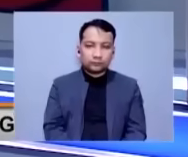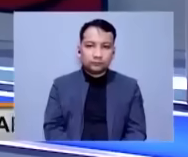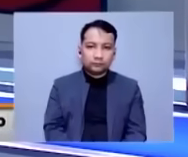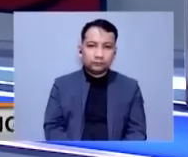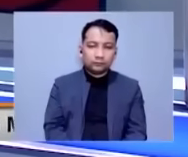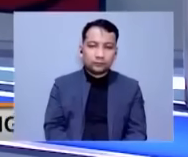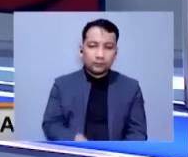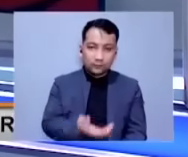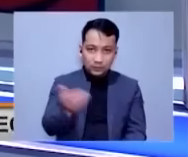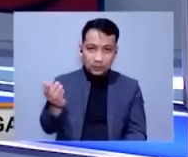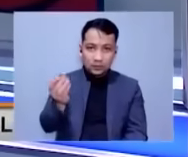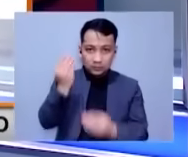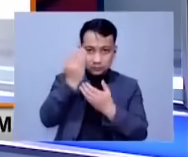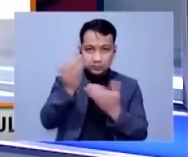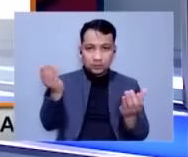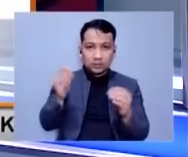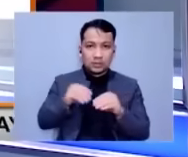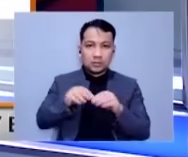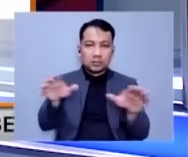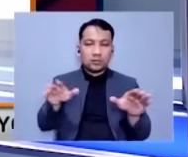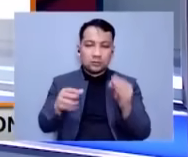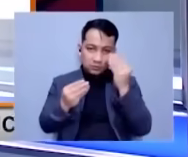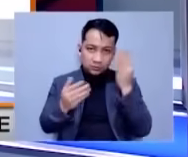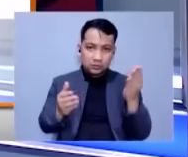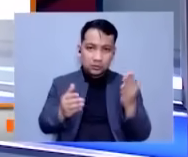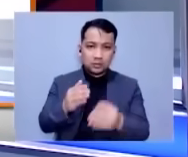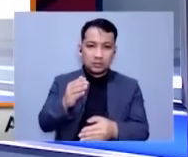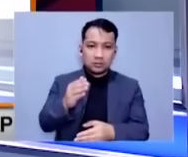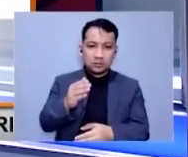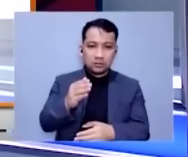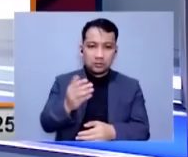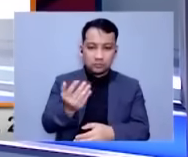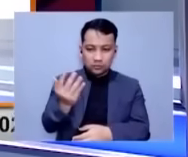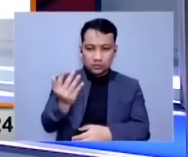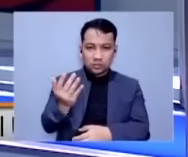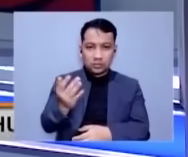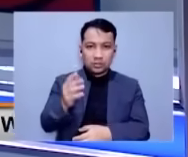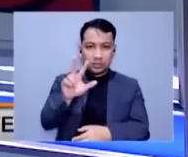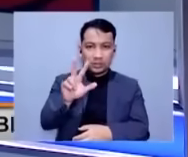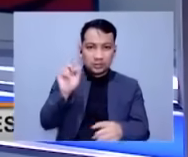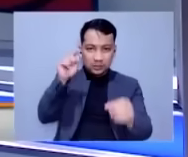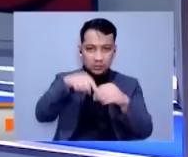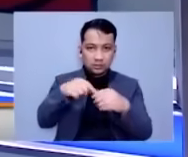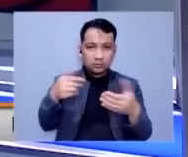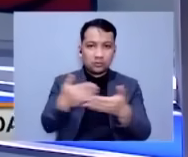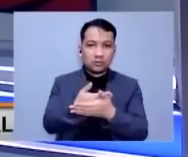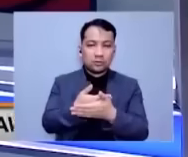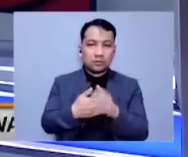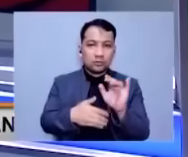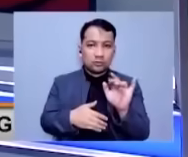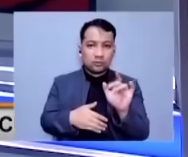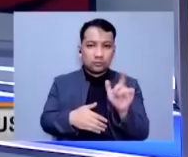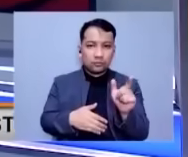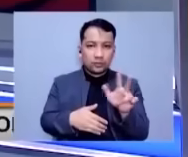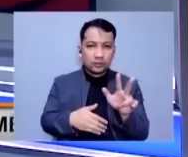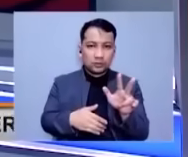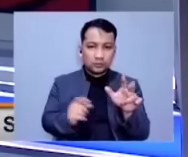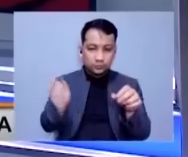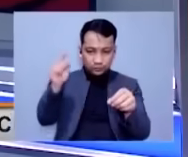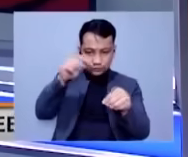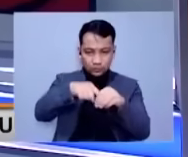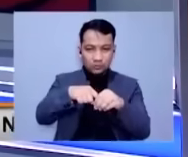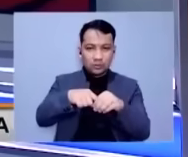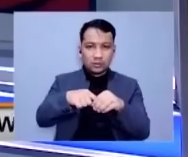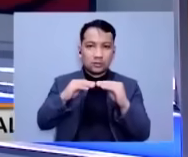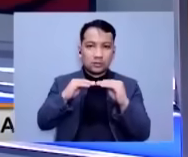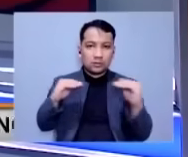Mga kapatid, nagpaulan ng tres ang Miami Heat sa Game 2 at nag-set ng panibagong franchise record na 23 three-pointers para itay ang kanilang